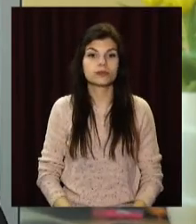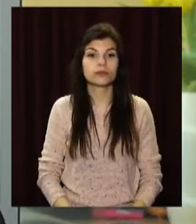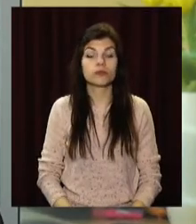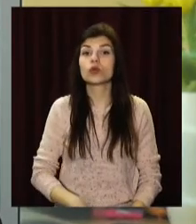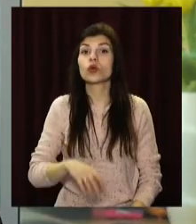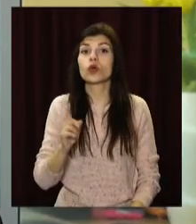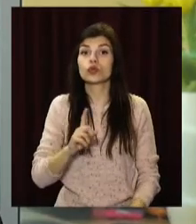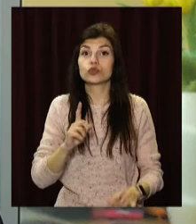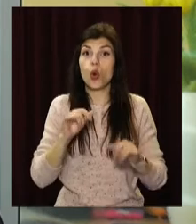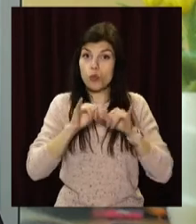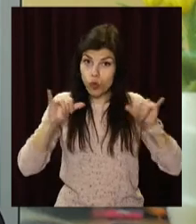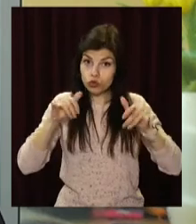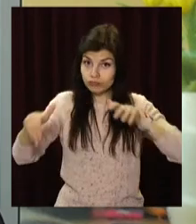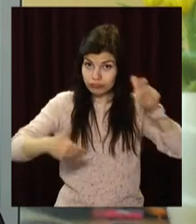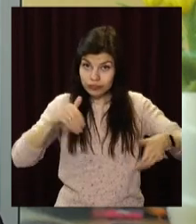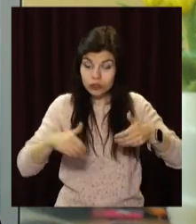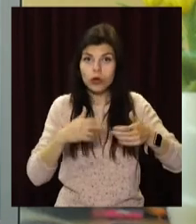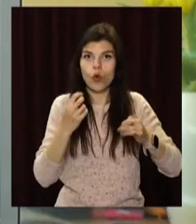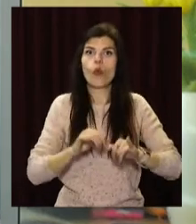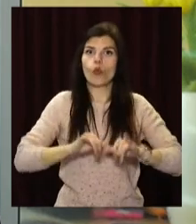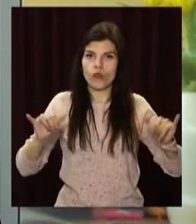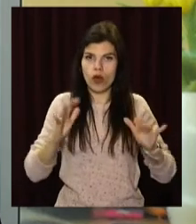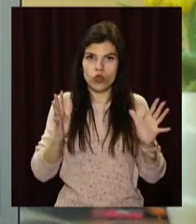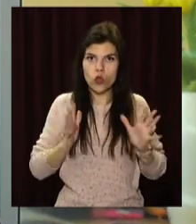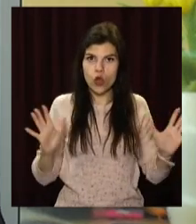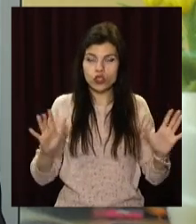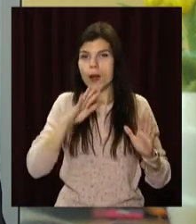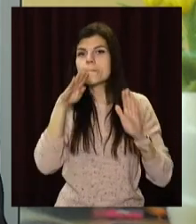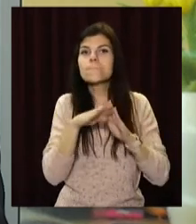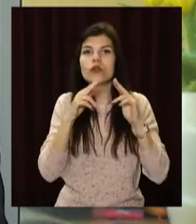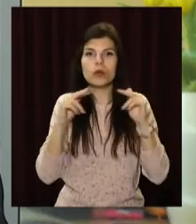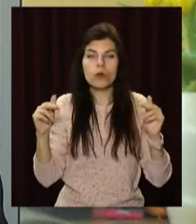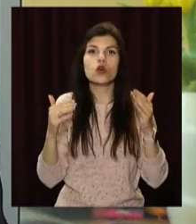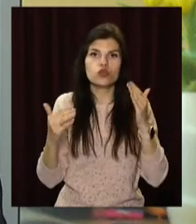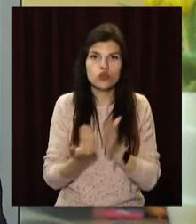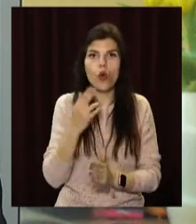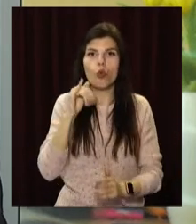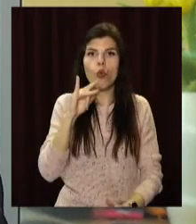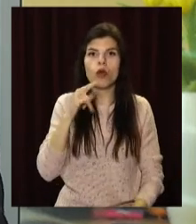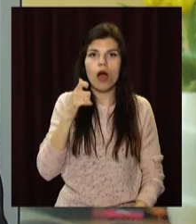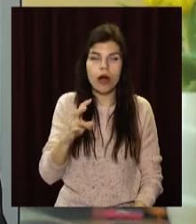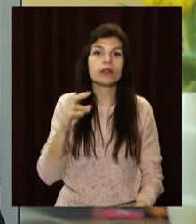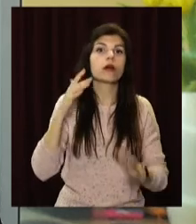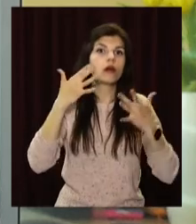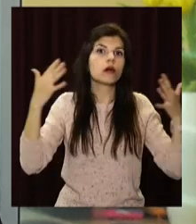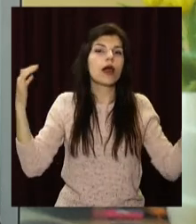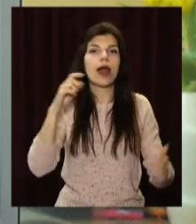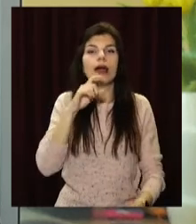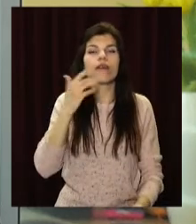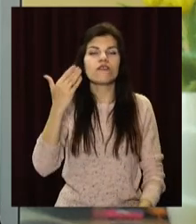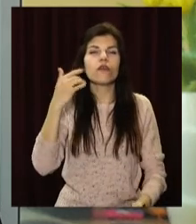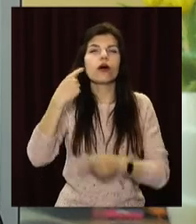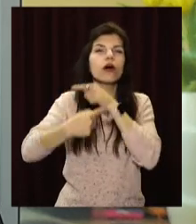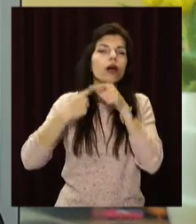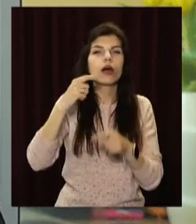Що більше розкопок, то більше несподіванок. Під Дніпром продовжують відкривати курган епохи енеоліту. Його